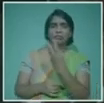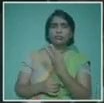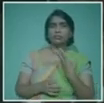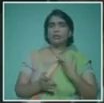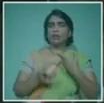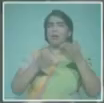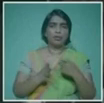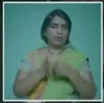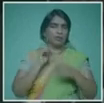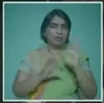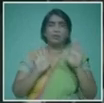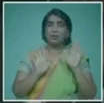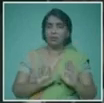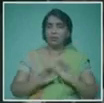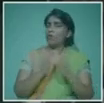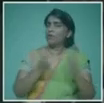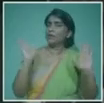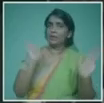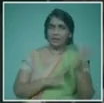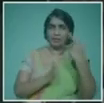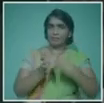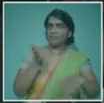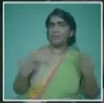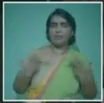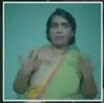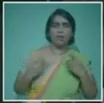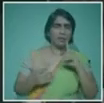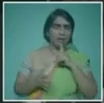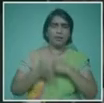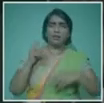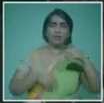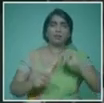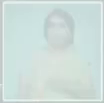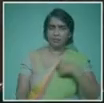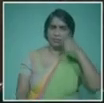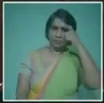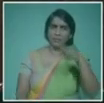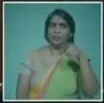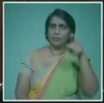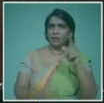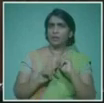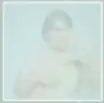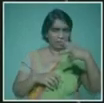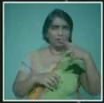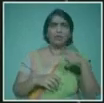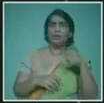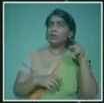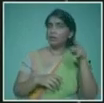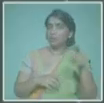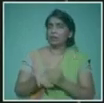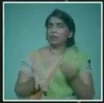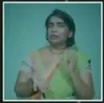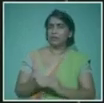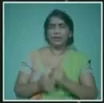පමණයි අන්තිමට අත්සන් කරේ. මේ ඔක්කොම යන්න ගියා අත්සන් කරන්න බෑ කියලා ඡන්ද ක්‍රමය වෙනස් කරන නිසා. ගමතුමා රබාව නොමග යවුවා. එතුමා පුල